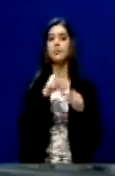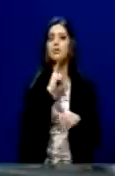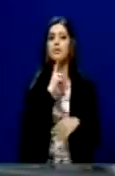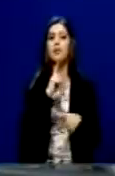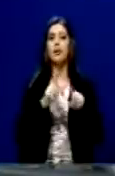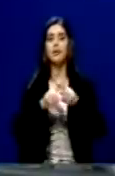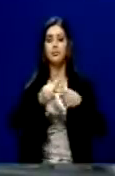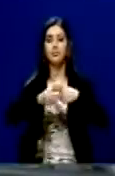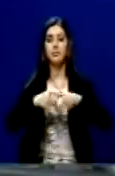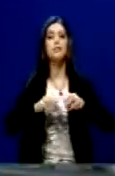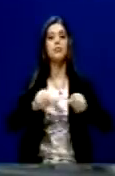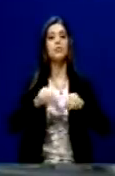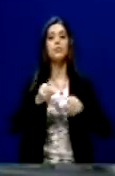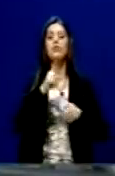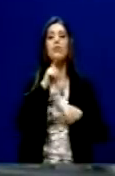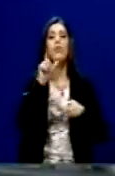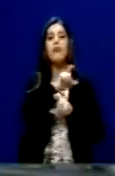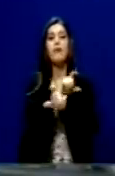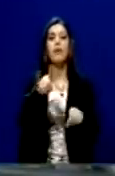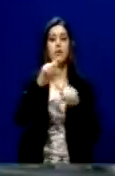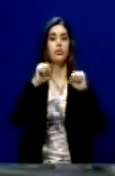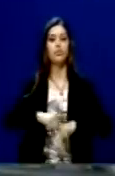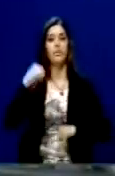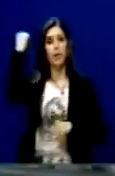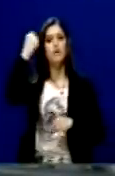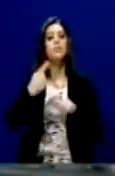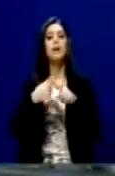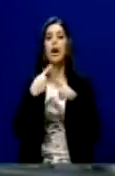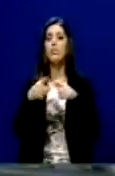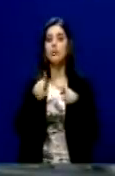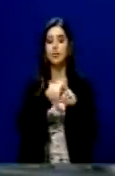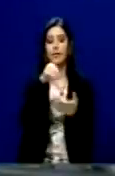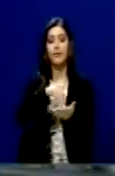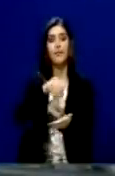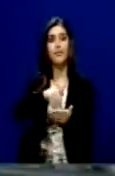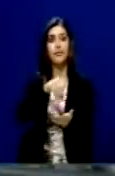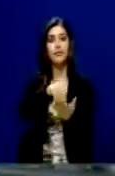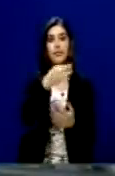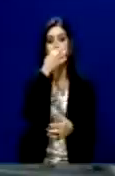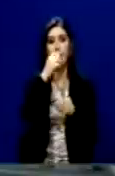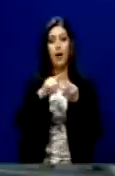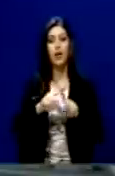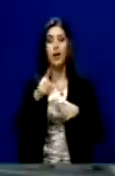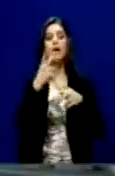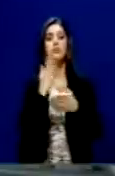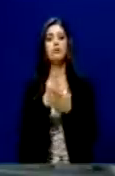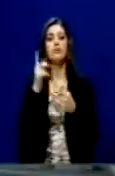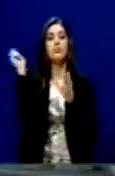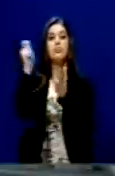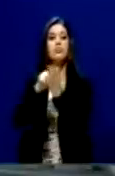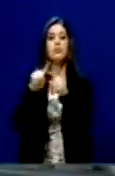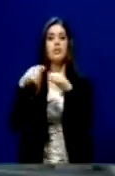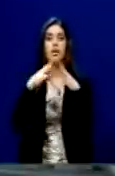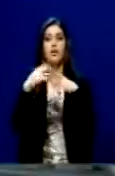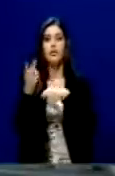në Kosovë, fajtor kryesor është qeveria e Kosovës. Fara për mbjellje kryesisht importohet nga vendet fshinje. Shpesh ndodh